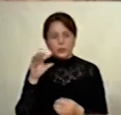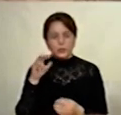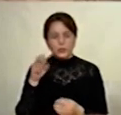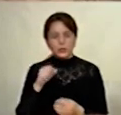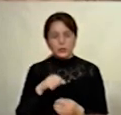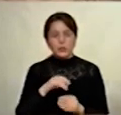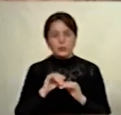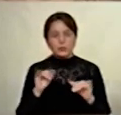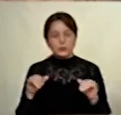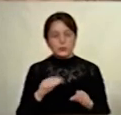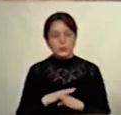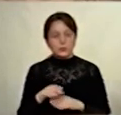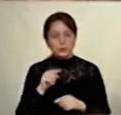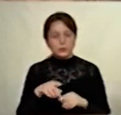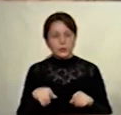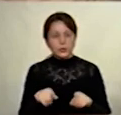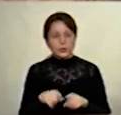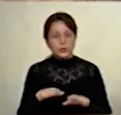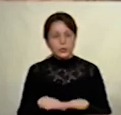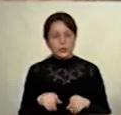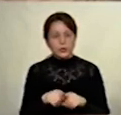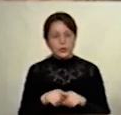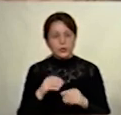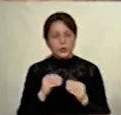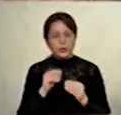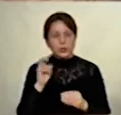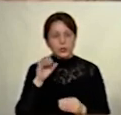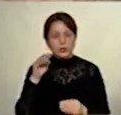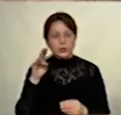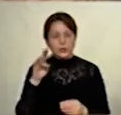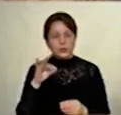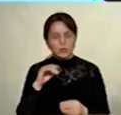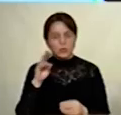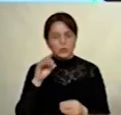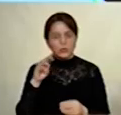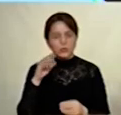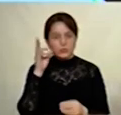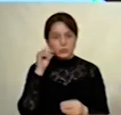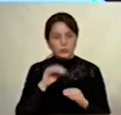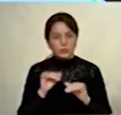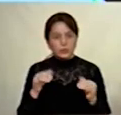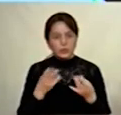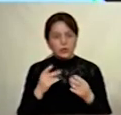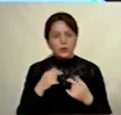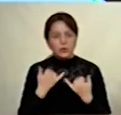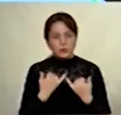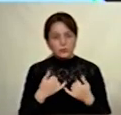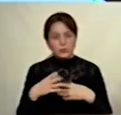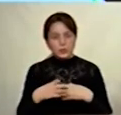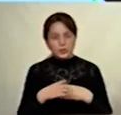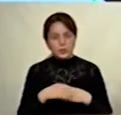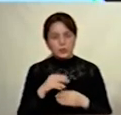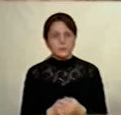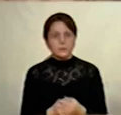Ko'paytirishni bajaring. Bu yerda ham 10 lik asrlarni natural songa ko'paytirishimiz kerak. Keling bu topshiriqni birgalikda